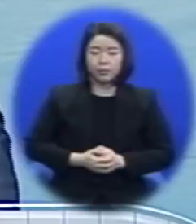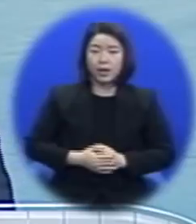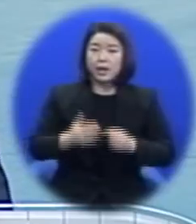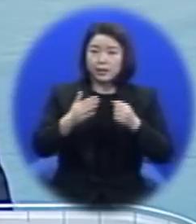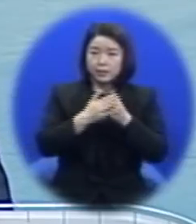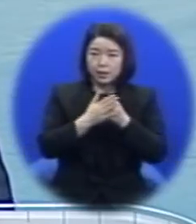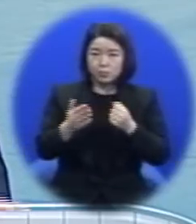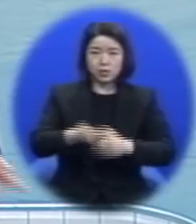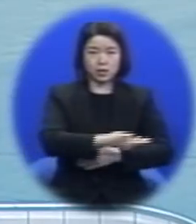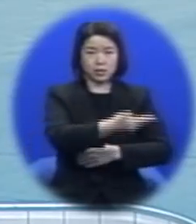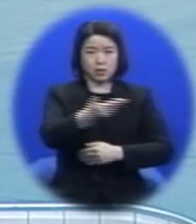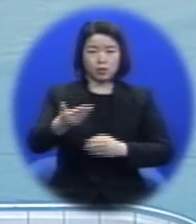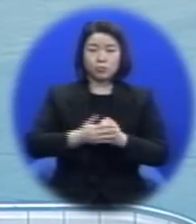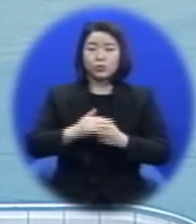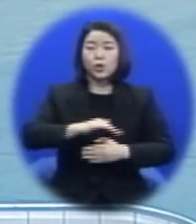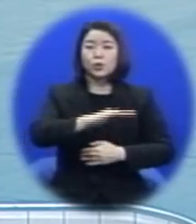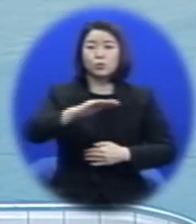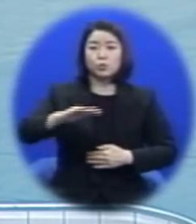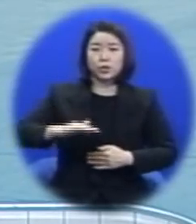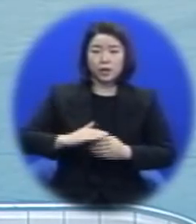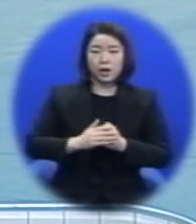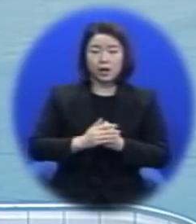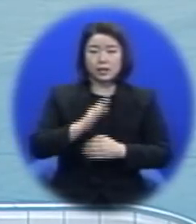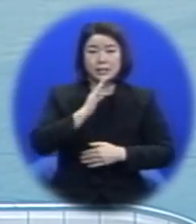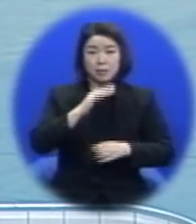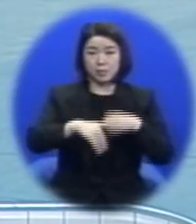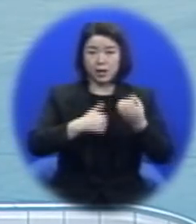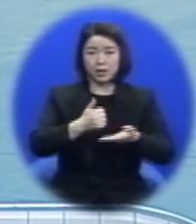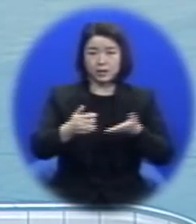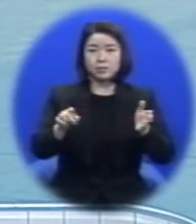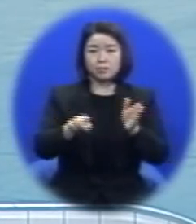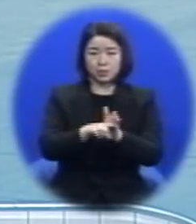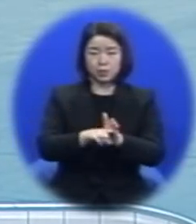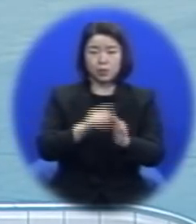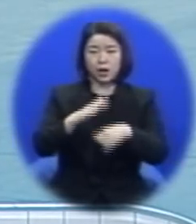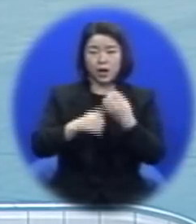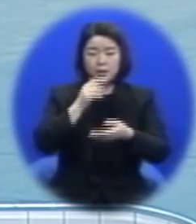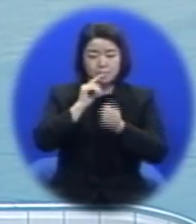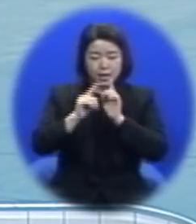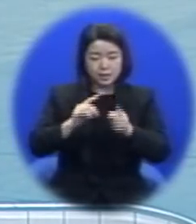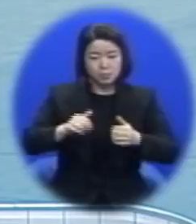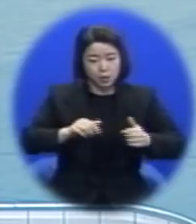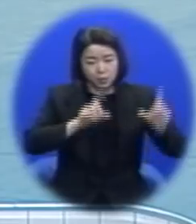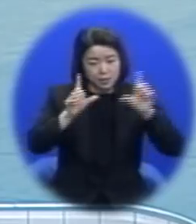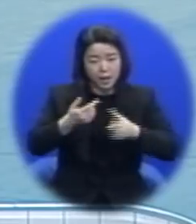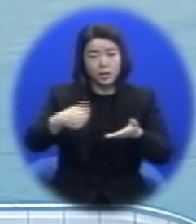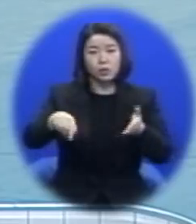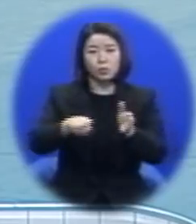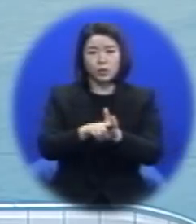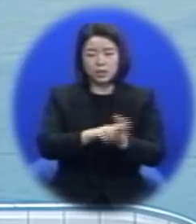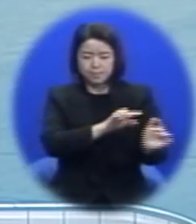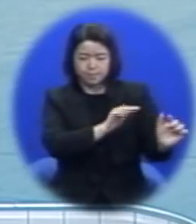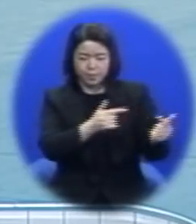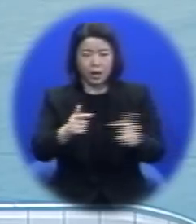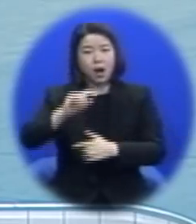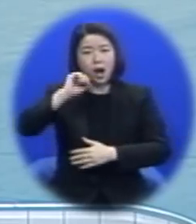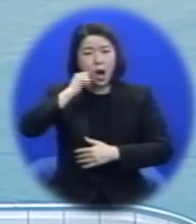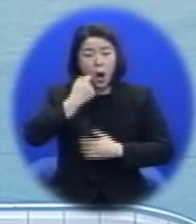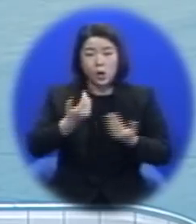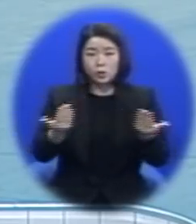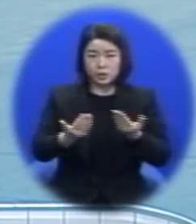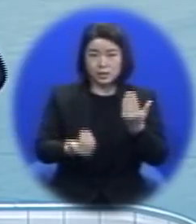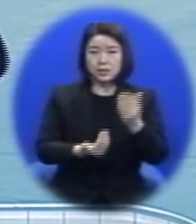그러므로 여러분, 우리가 정말 하나님을 믿고 하나님의 말씀대로 살아가려고 하면 여러 가지 어려운 일들이